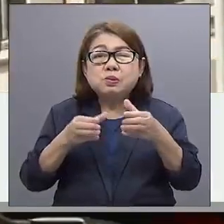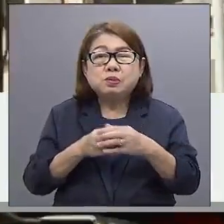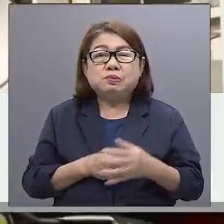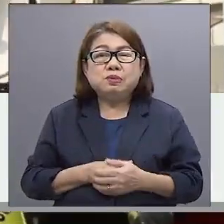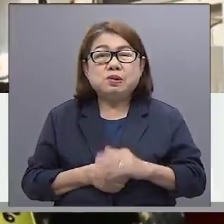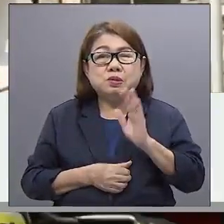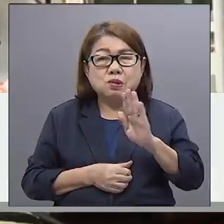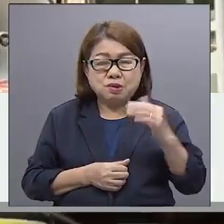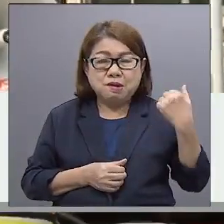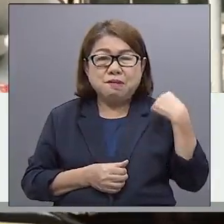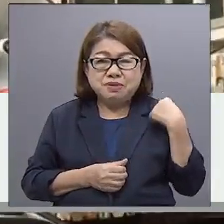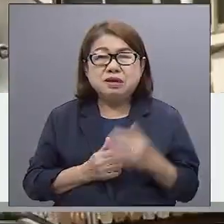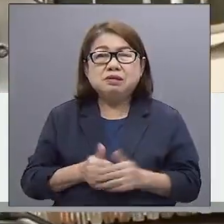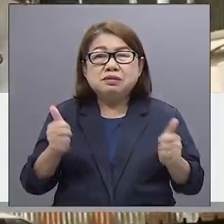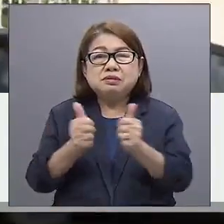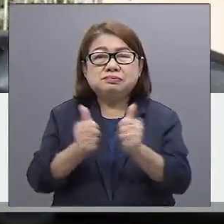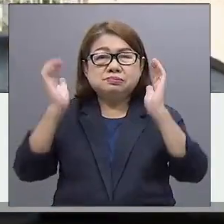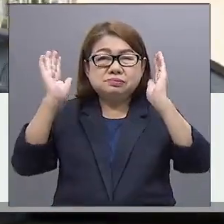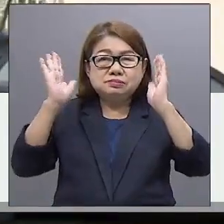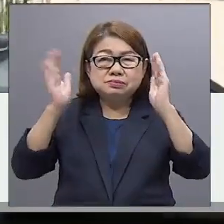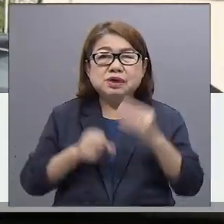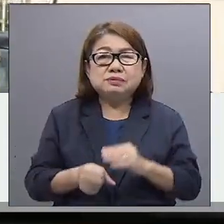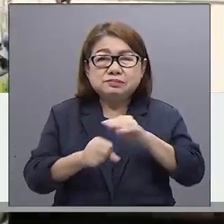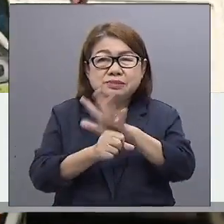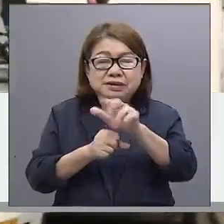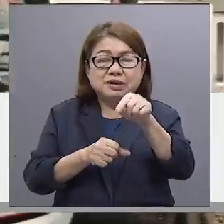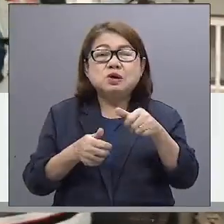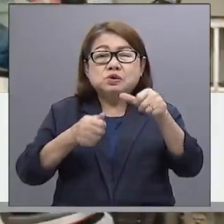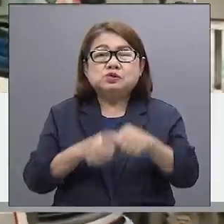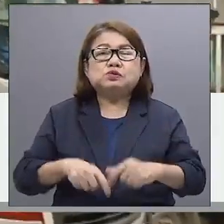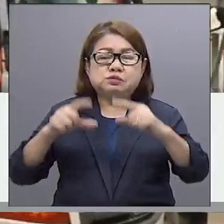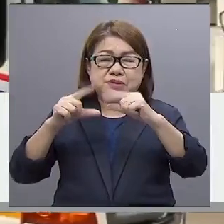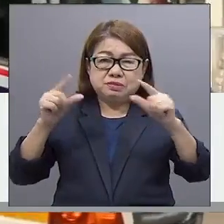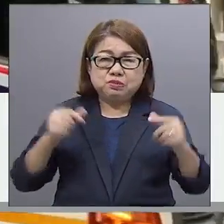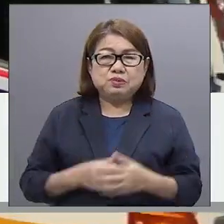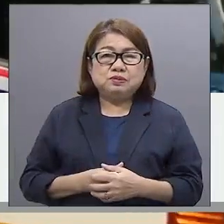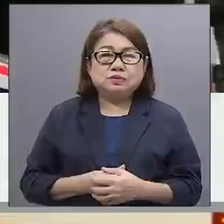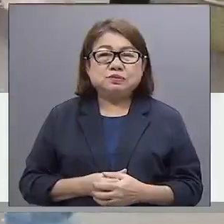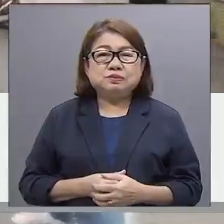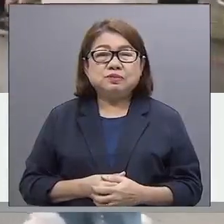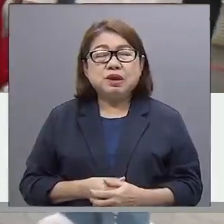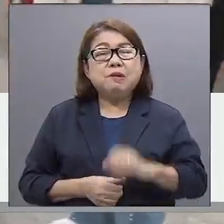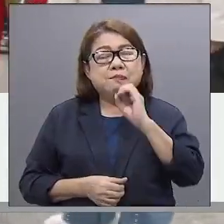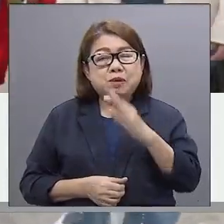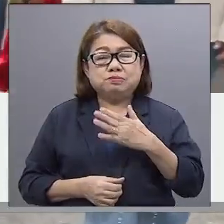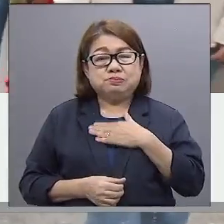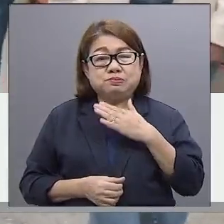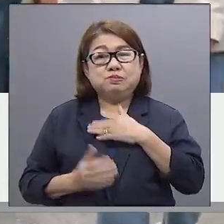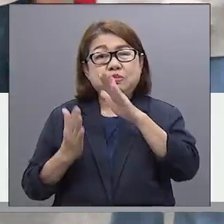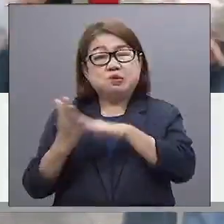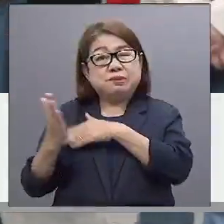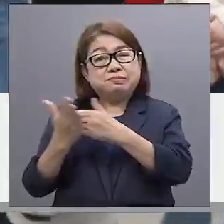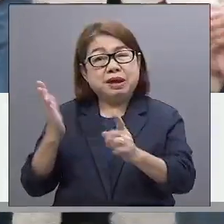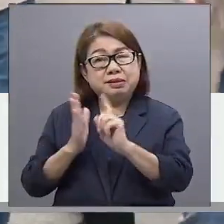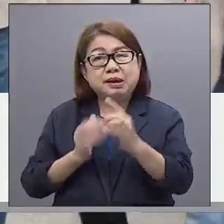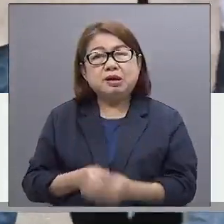พรรคไปช่วยผู้สมัครลงพื้นที่ในเขตเทศบาลเมืองเพชรบูรณ์ค่ะพูดถึงนโยบายที่ให้ความสำคัญกับ